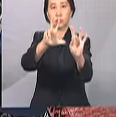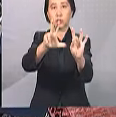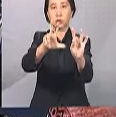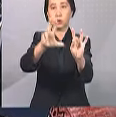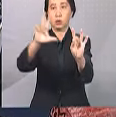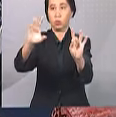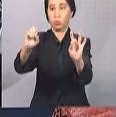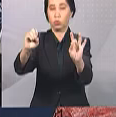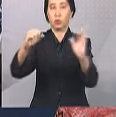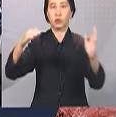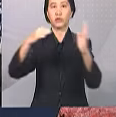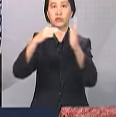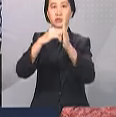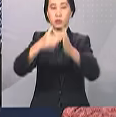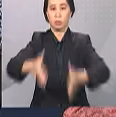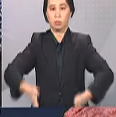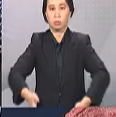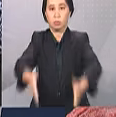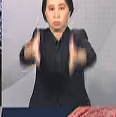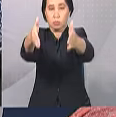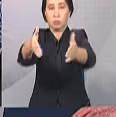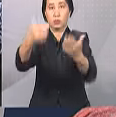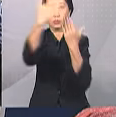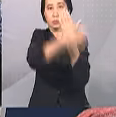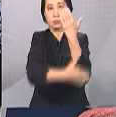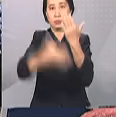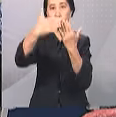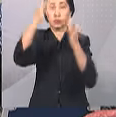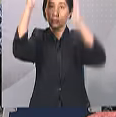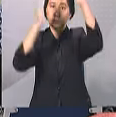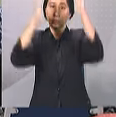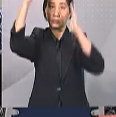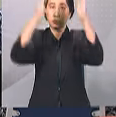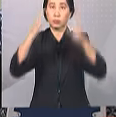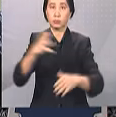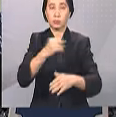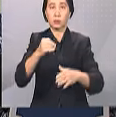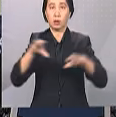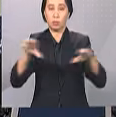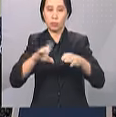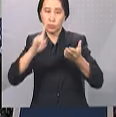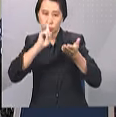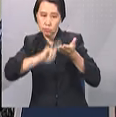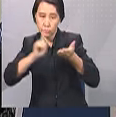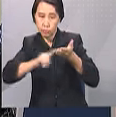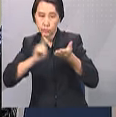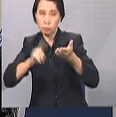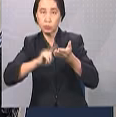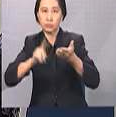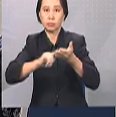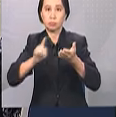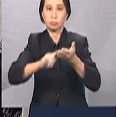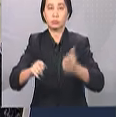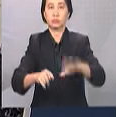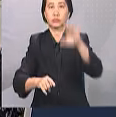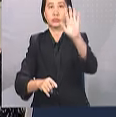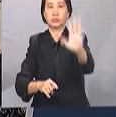830 sekatan jalan raya di seluruh negara dan melakukan pemeriksaan ke atas